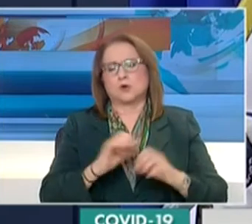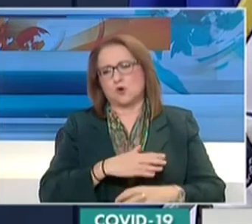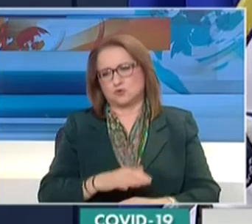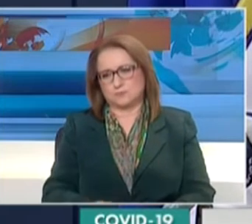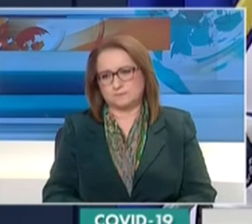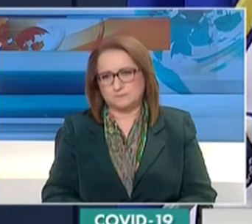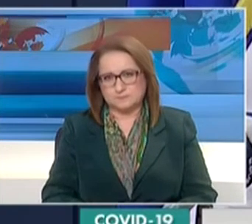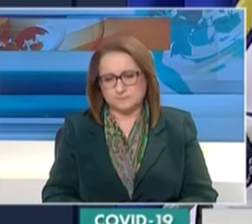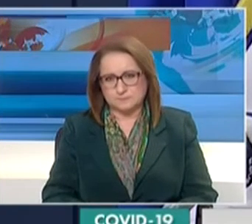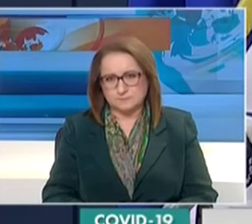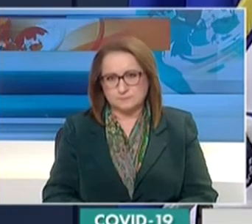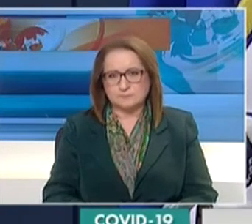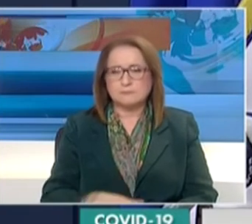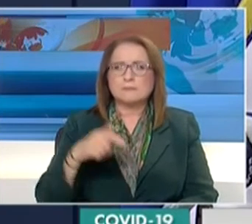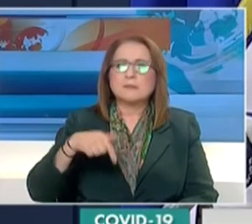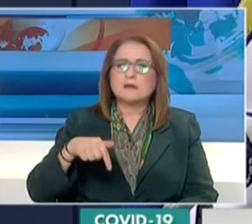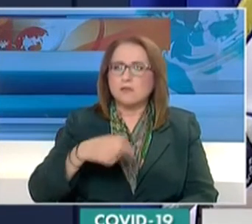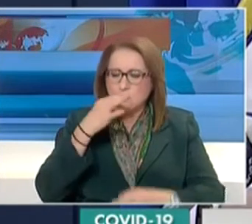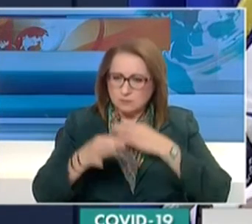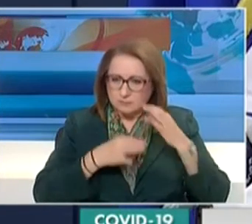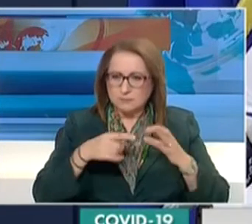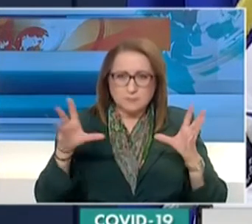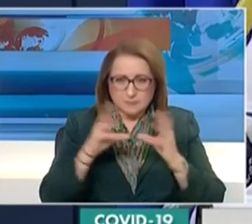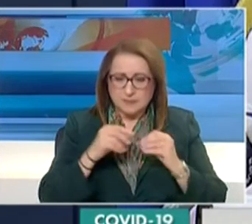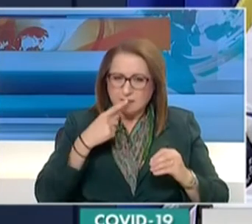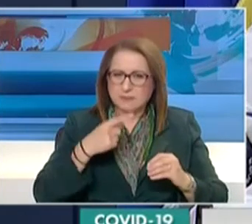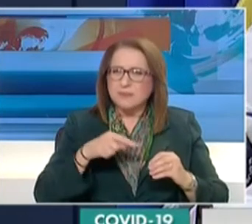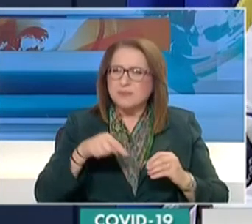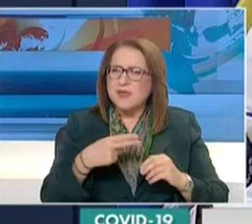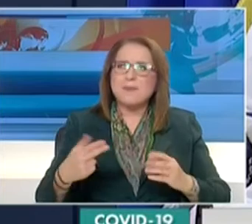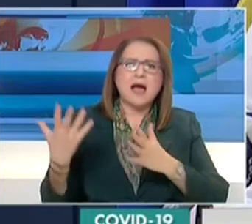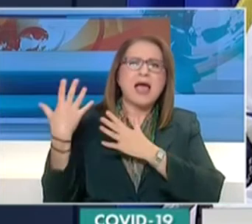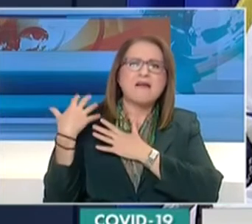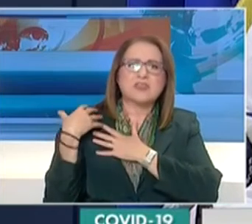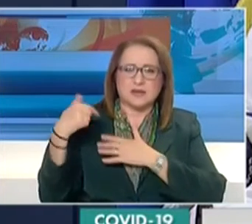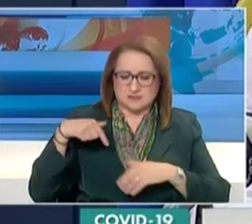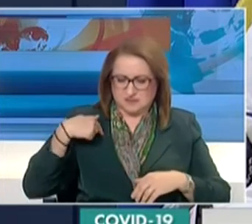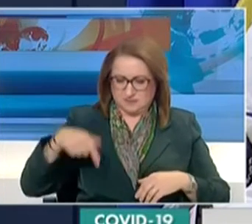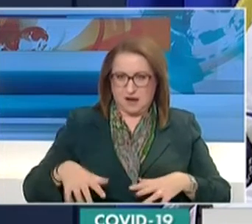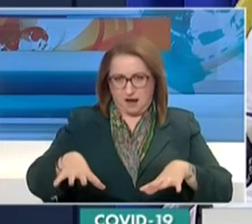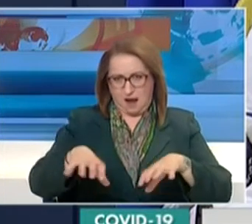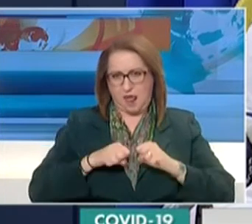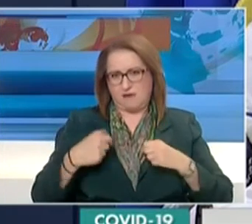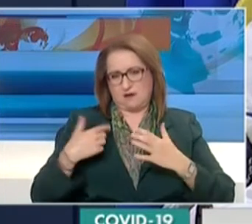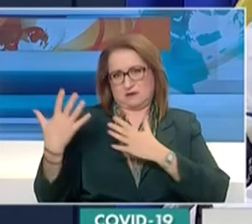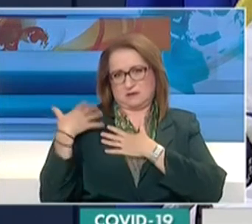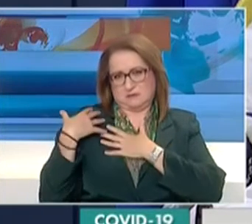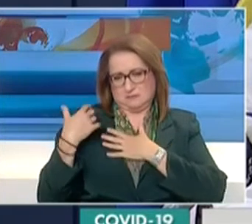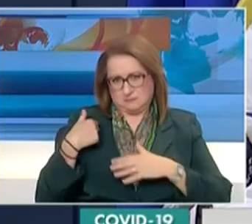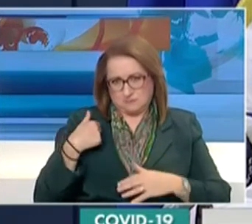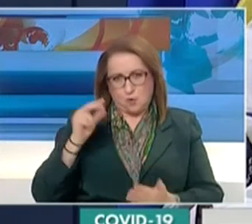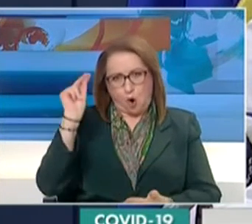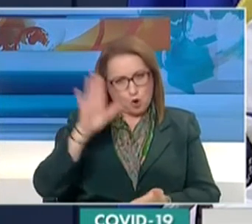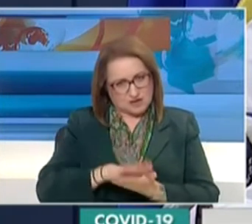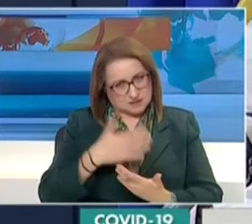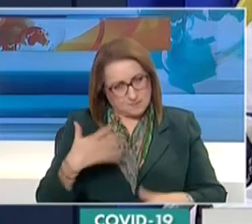Στο σημείο αυτό και ολοκληρώνοντας και με αφορμή τη σημερινή ανάληψη των ευθυνών μου, Θα ήθελα να απευθυνθώ στους συμπολίτες μου και να τονίσω τα